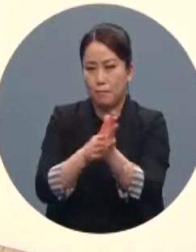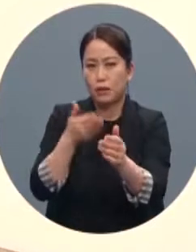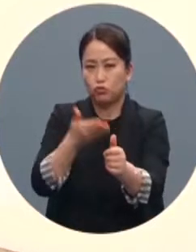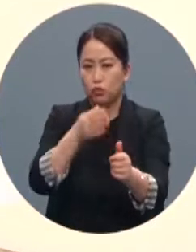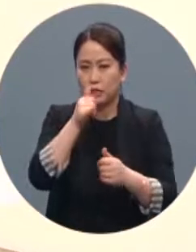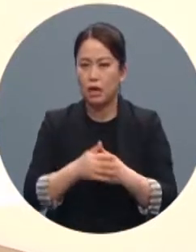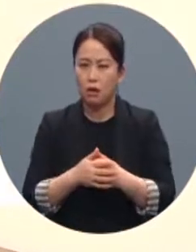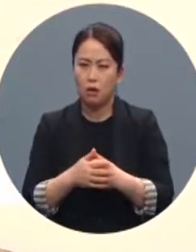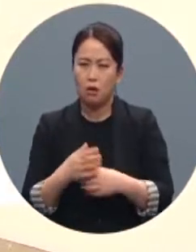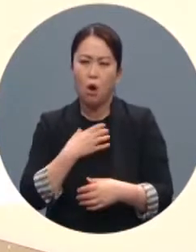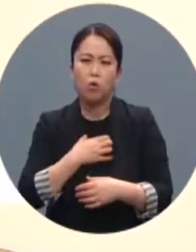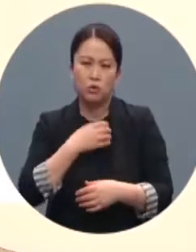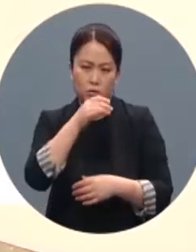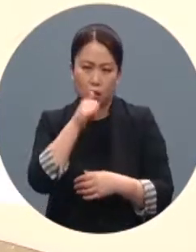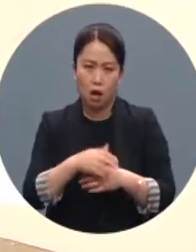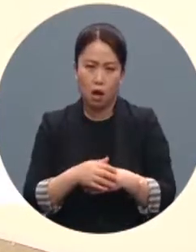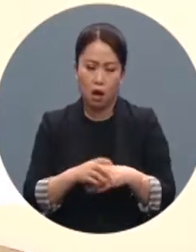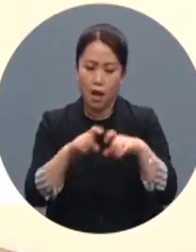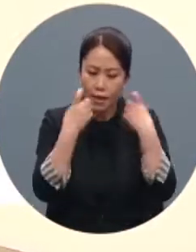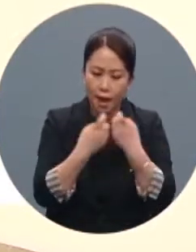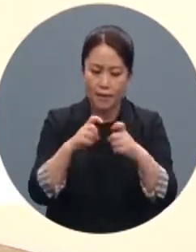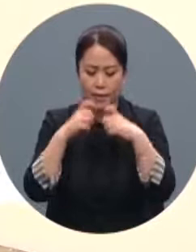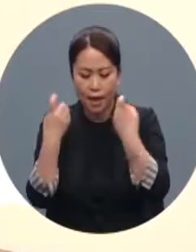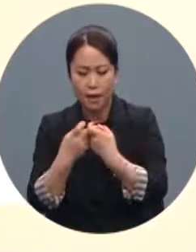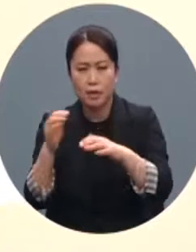네. 그래서 아무래도 개개인이 최대한